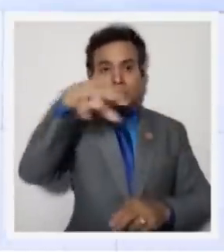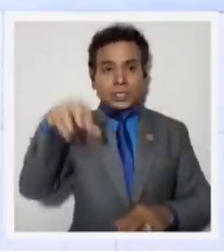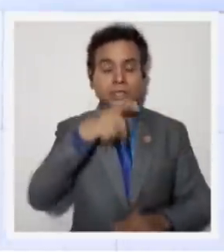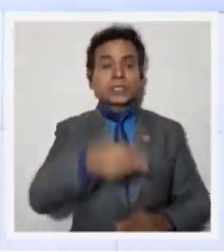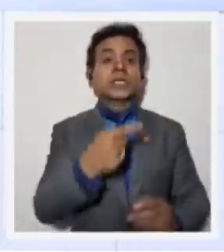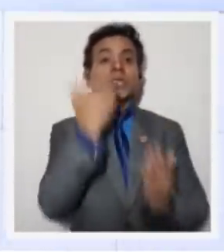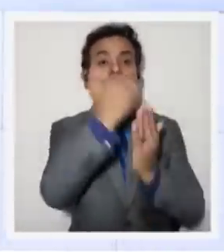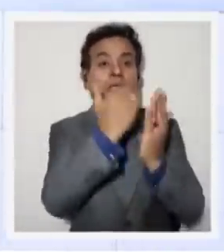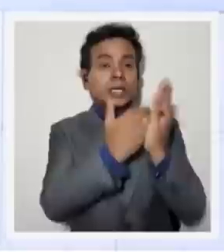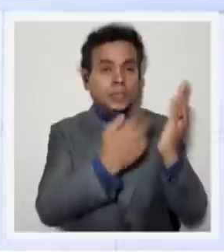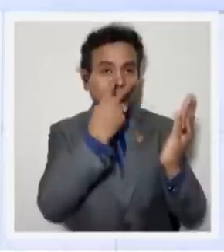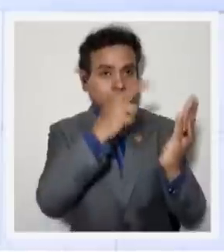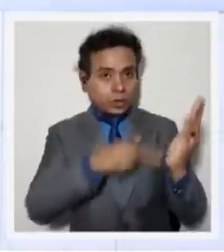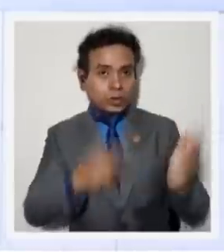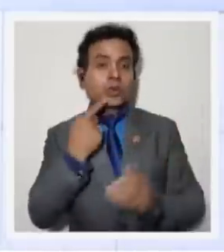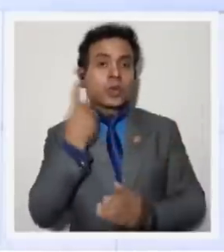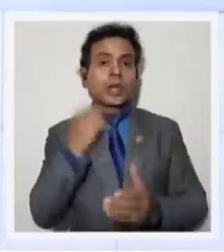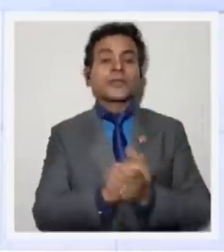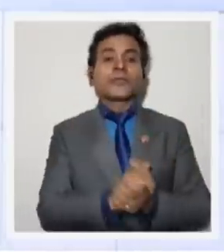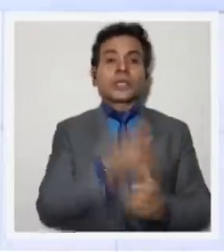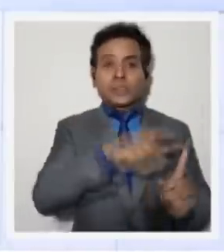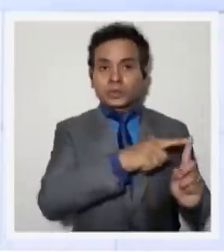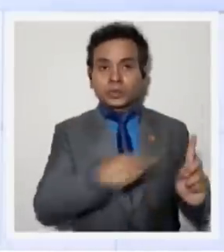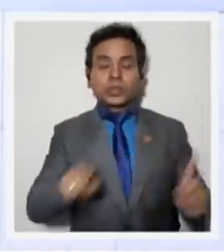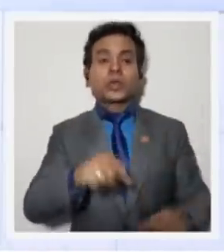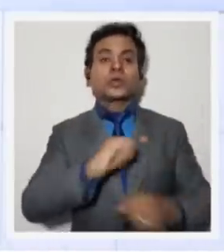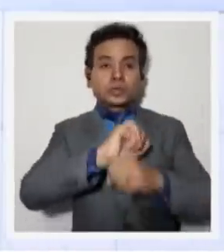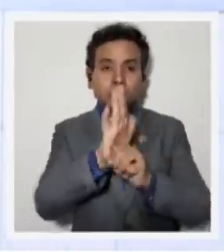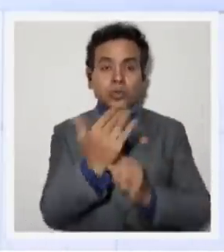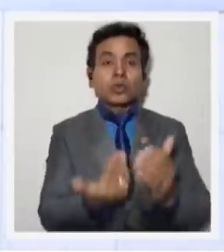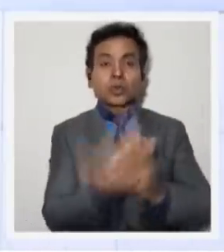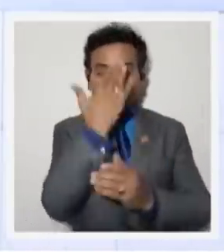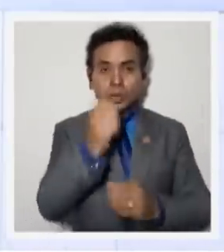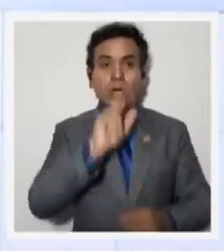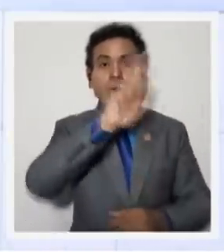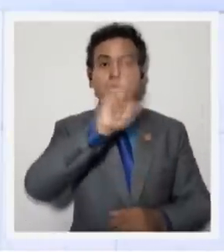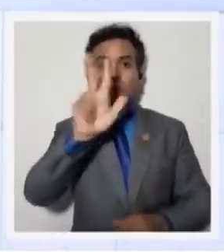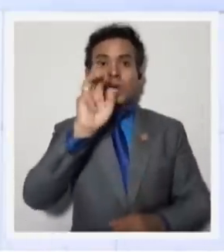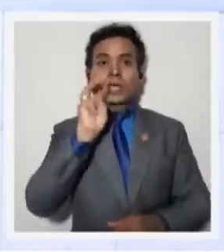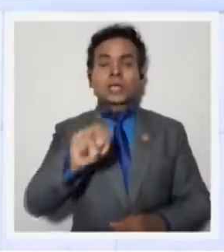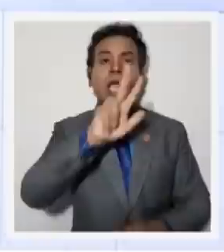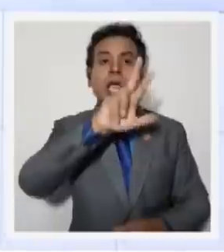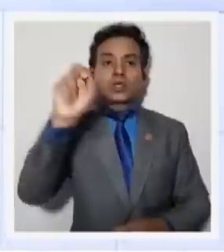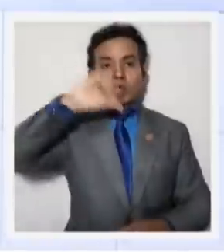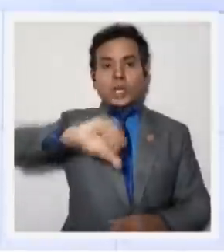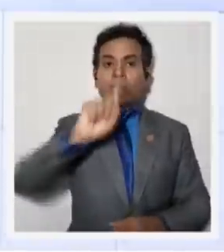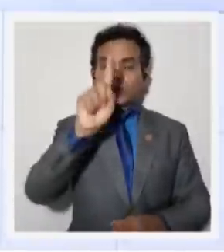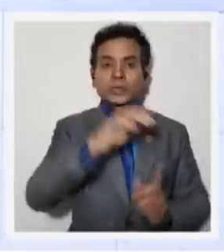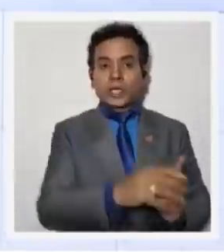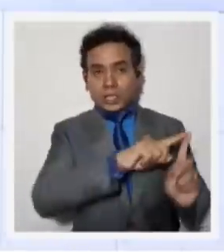৩৪৮১ জন। বিশ্ব পরিস্থিতি, যেটাও আমরা নিয়েছি বিশ্ব স্বাস্থ্য সংস্থা সিচুয়েশন রিপোর্ট ১১ মে